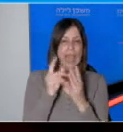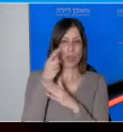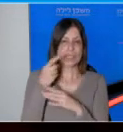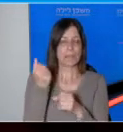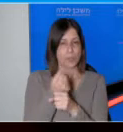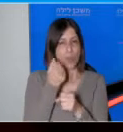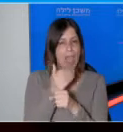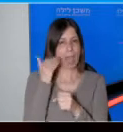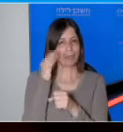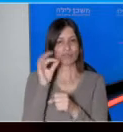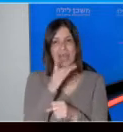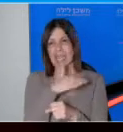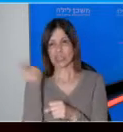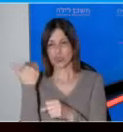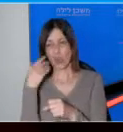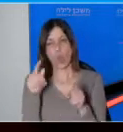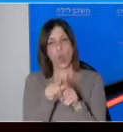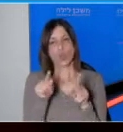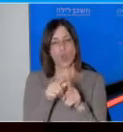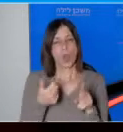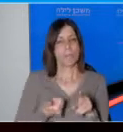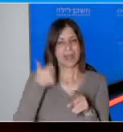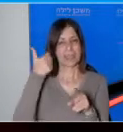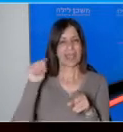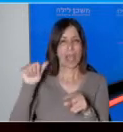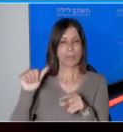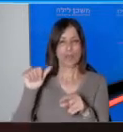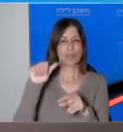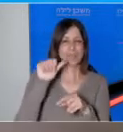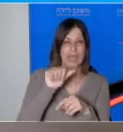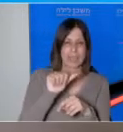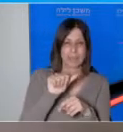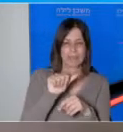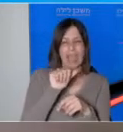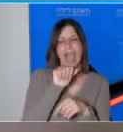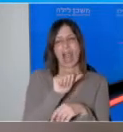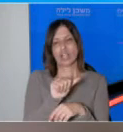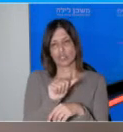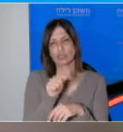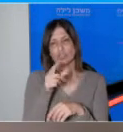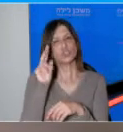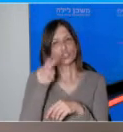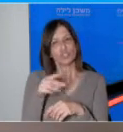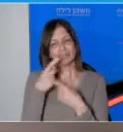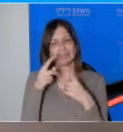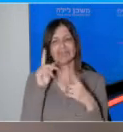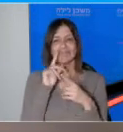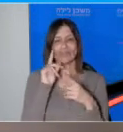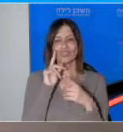פעולה אמריקנית לחיסול אותו מנהיג אבו איברהים אל-האשימי, שיש לו כל מיני עוד